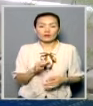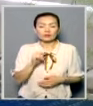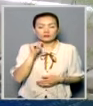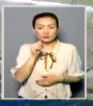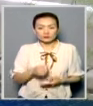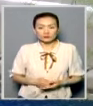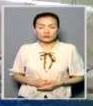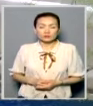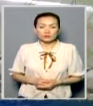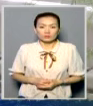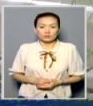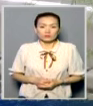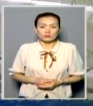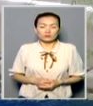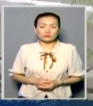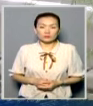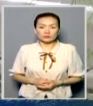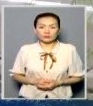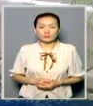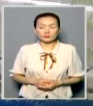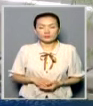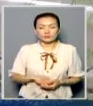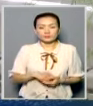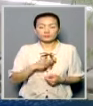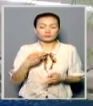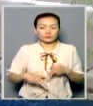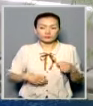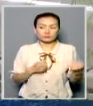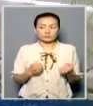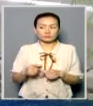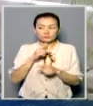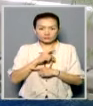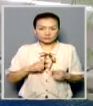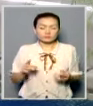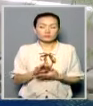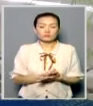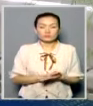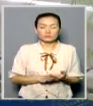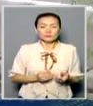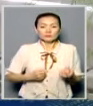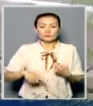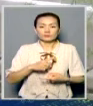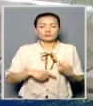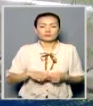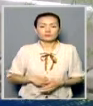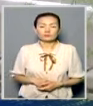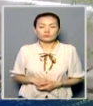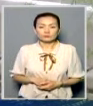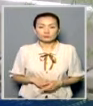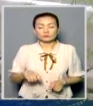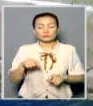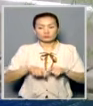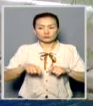күні алдағы уақытта уже 8 айдың ішінде мораторий бітсе, созылмай қалатын болса, онда біздер тексеріс